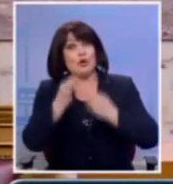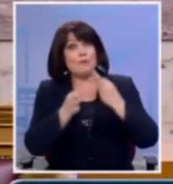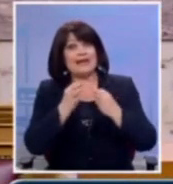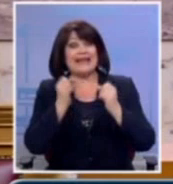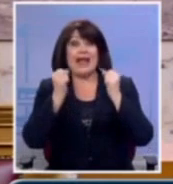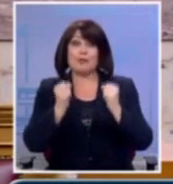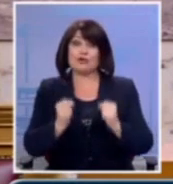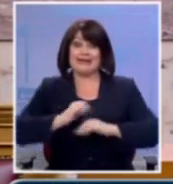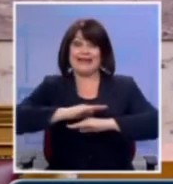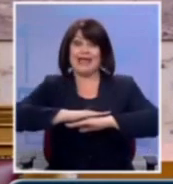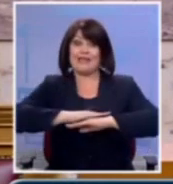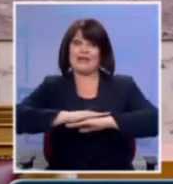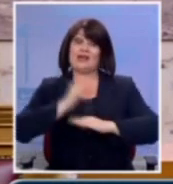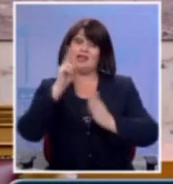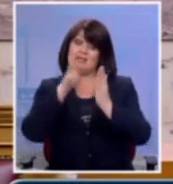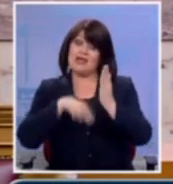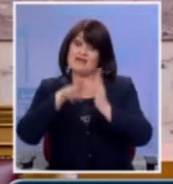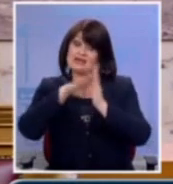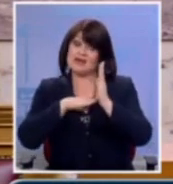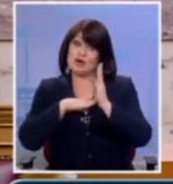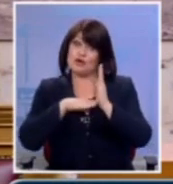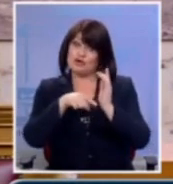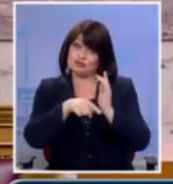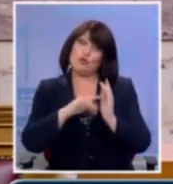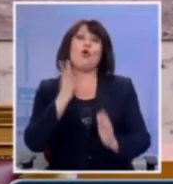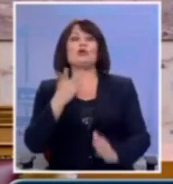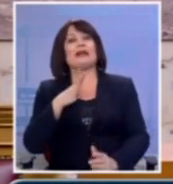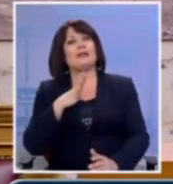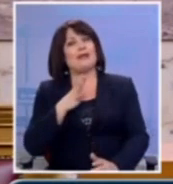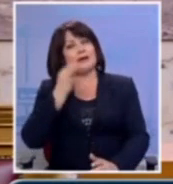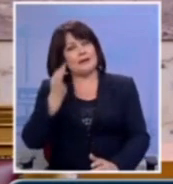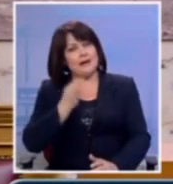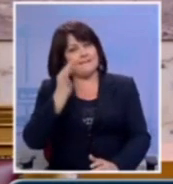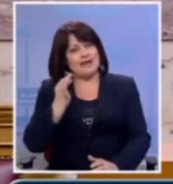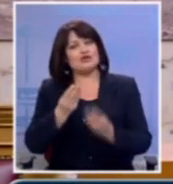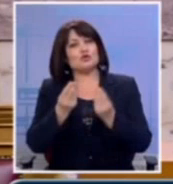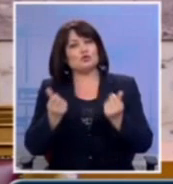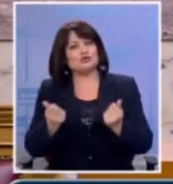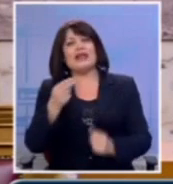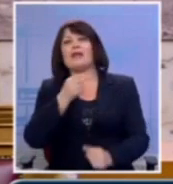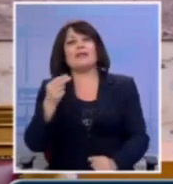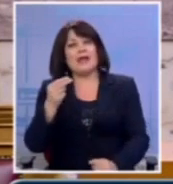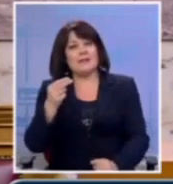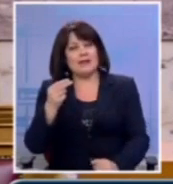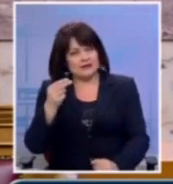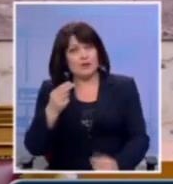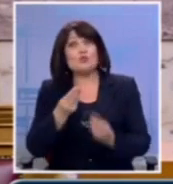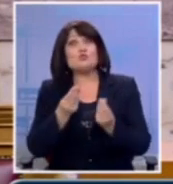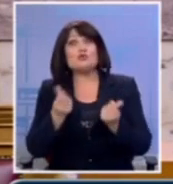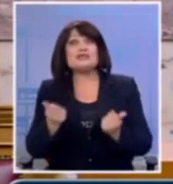έδρα. Διαβάστε τον κανονισμό και όταν θέλει να μιλήσει για την ουσία του ζητήματος,